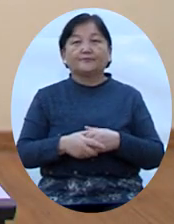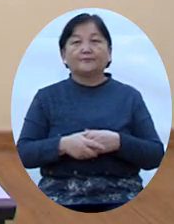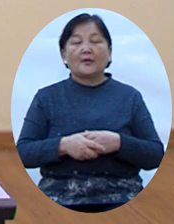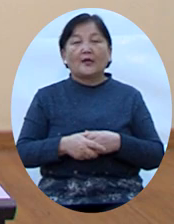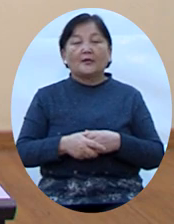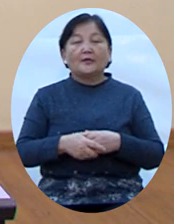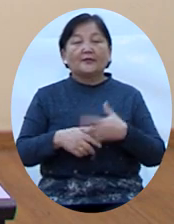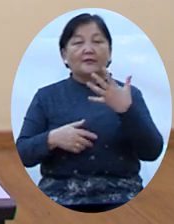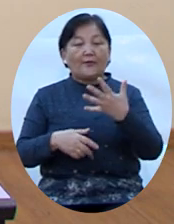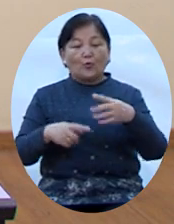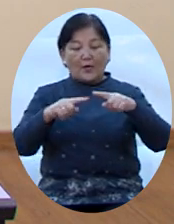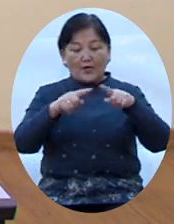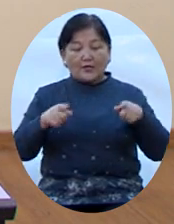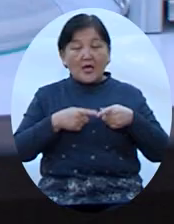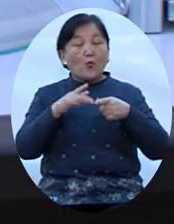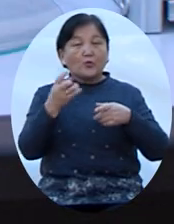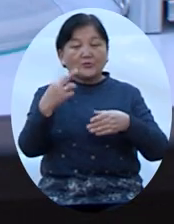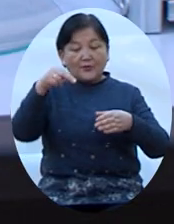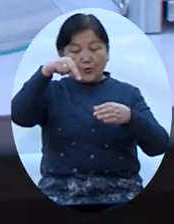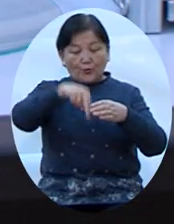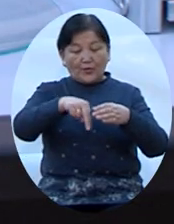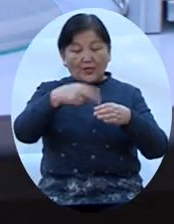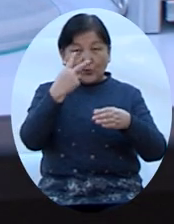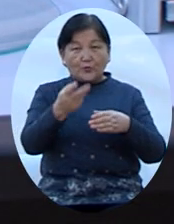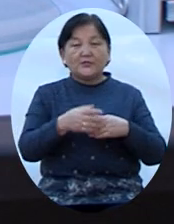За сүүлийн 5 дугаартай уусмалт дүрээ.